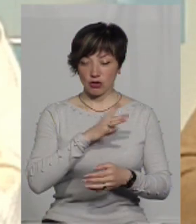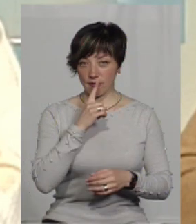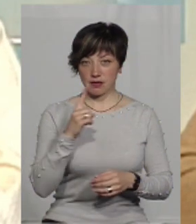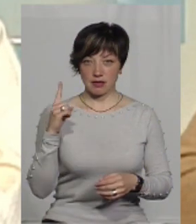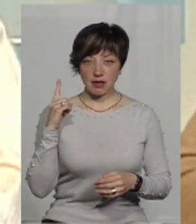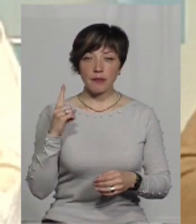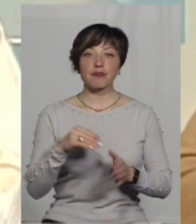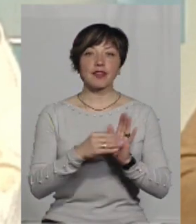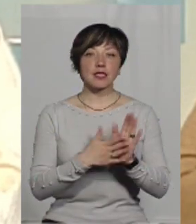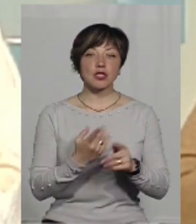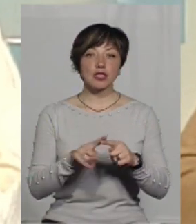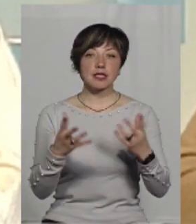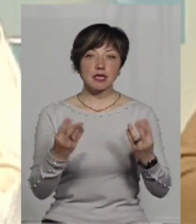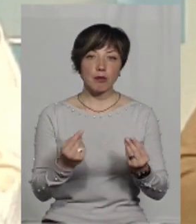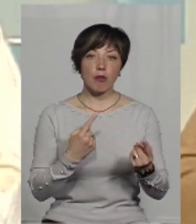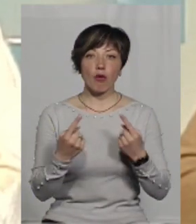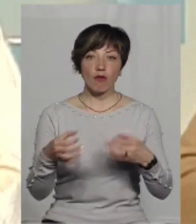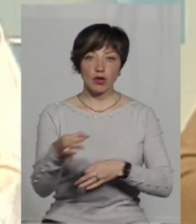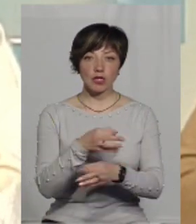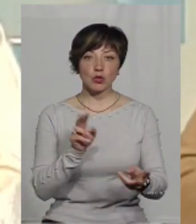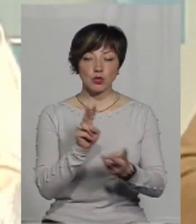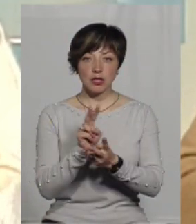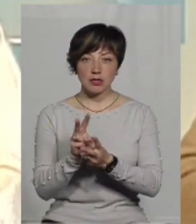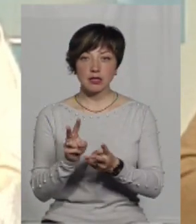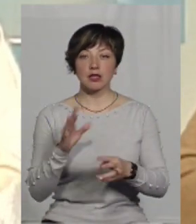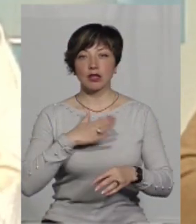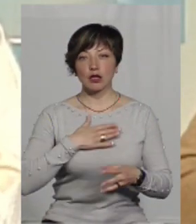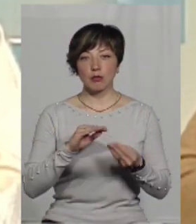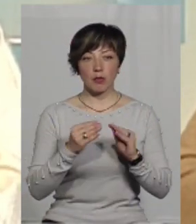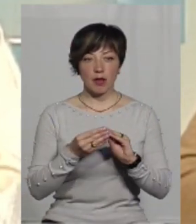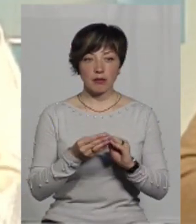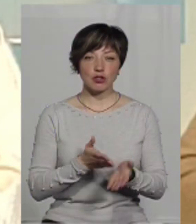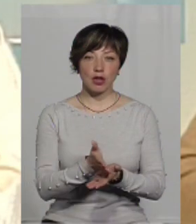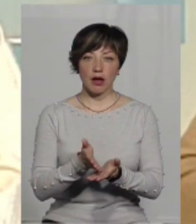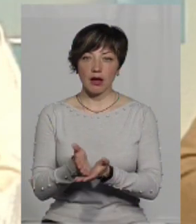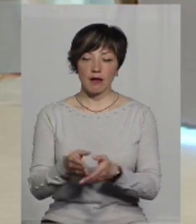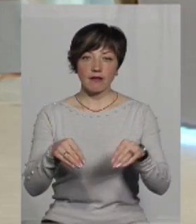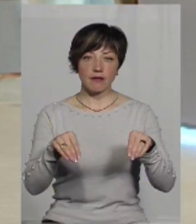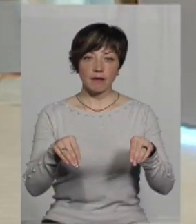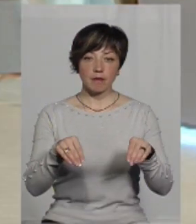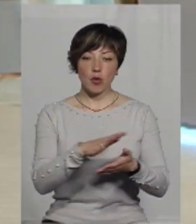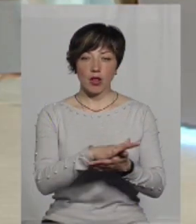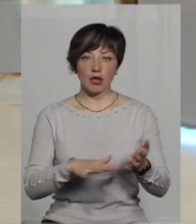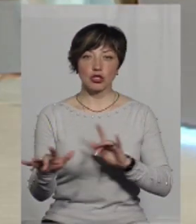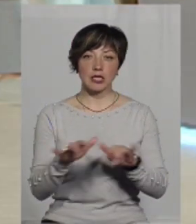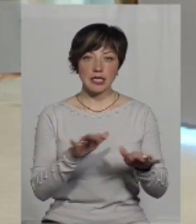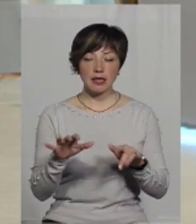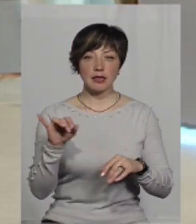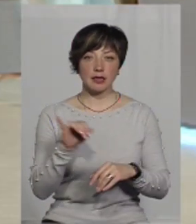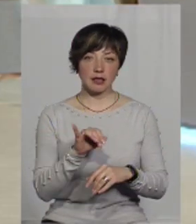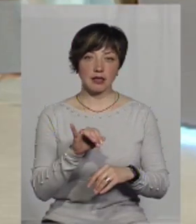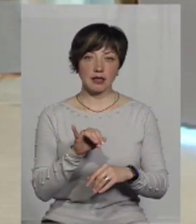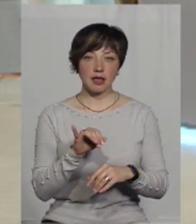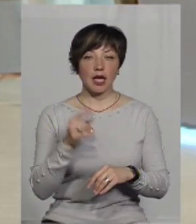відзначався, відзначити ці дні, поговорити, зустрітися, обсудити наші проблеми, шляхи наших подальших дій.